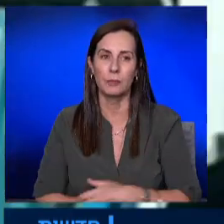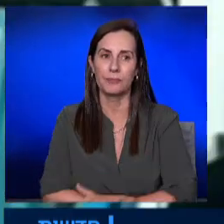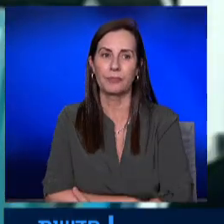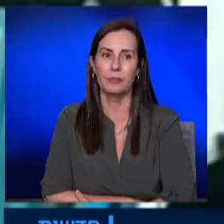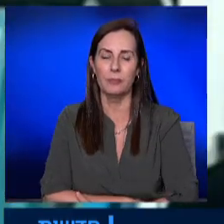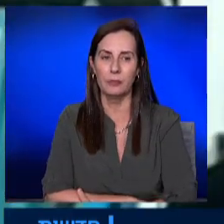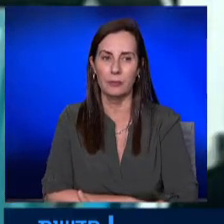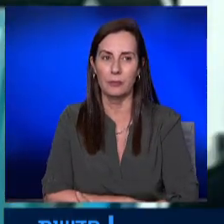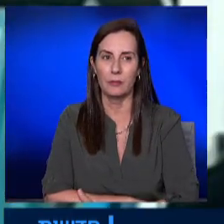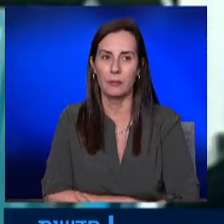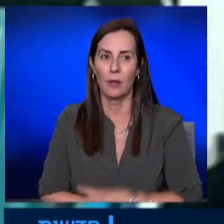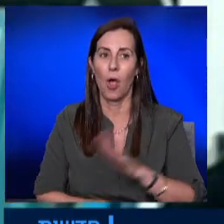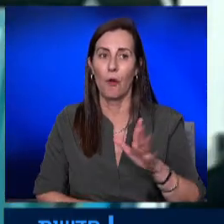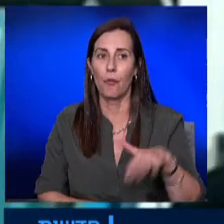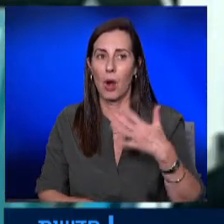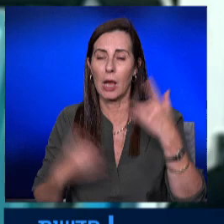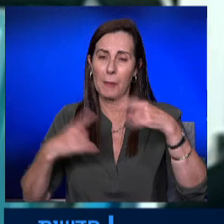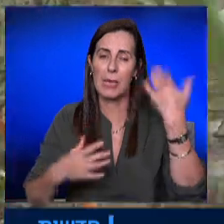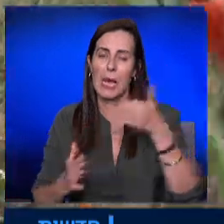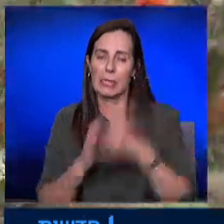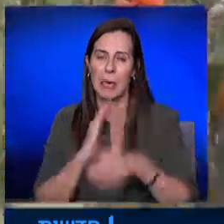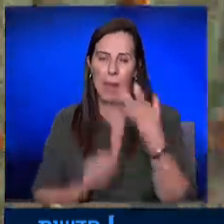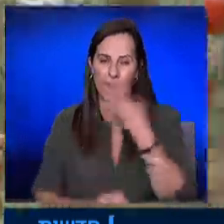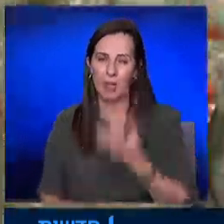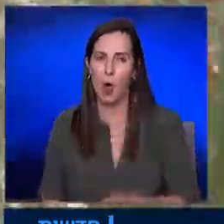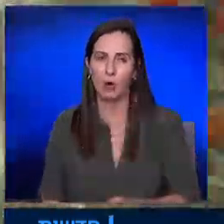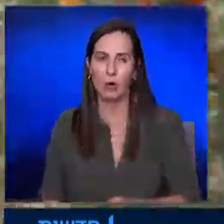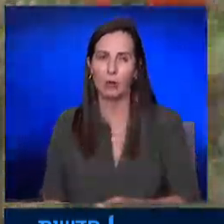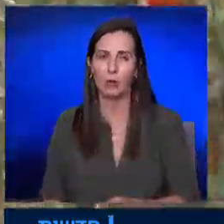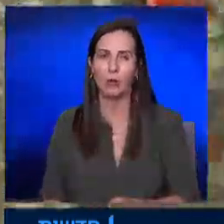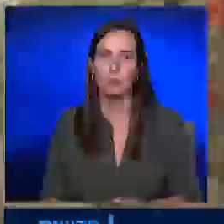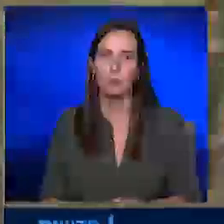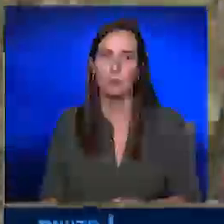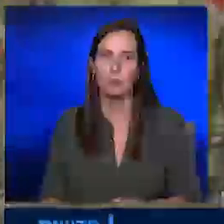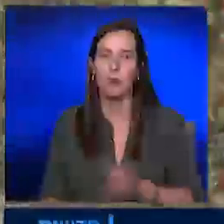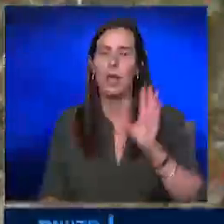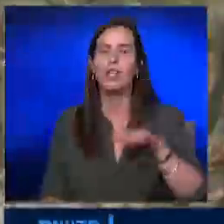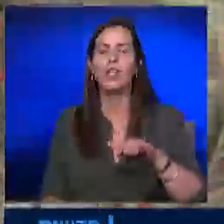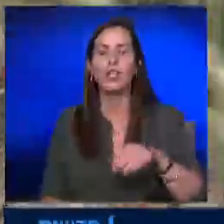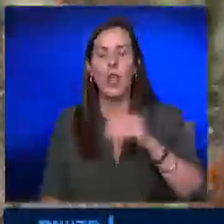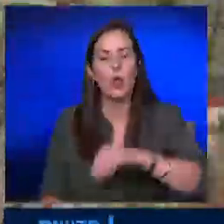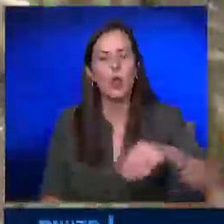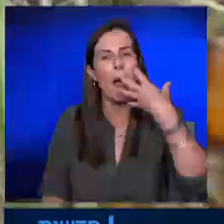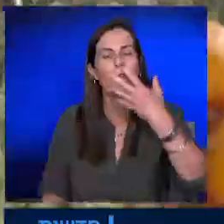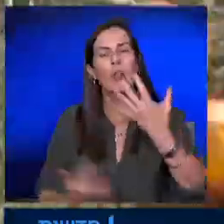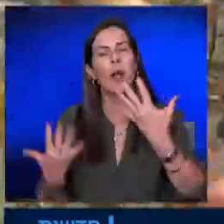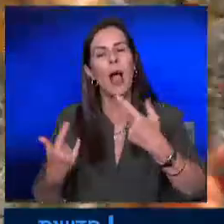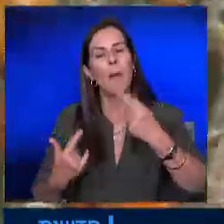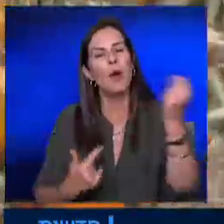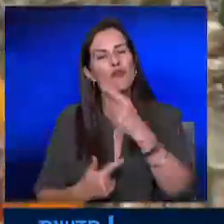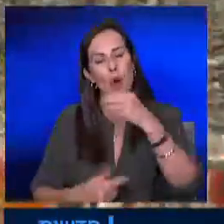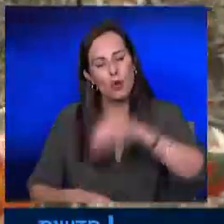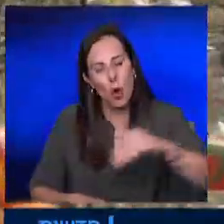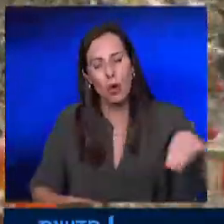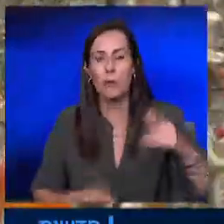שיליונה, ויכול מאוד להיות שכמה ימים יהיה מחסור, ועגבניות נשתלות במחזורים של כמה שבועות.